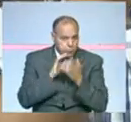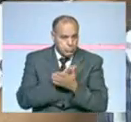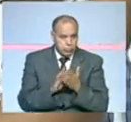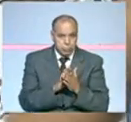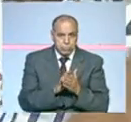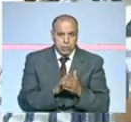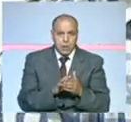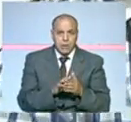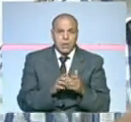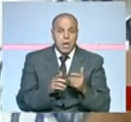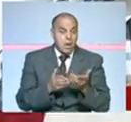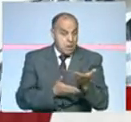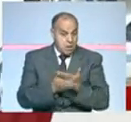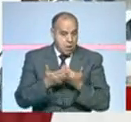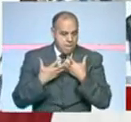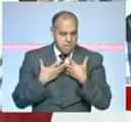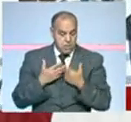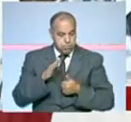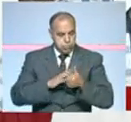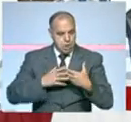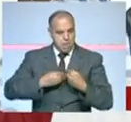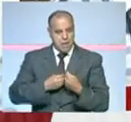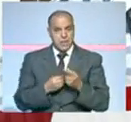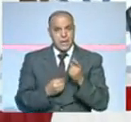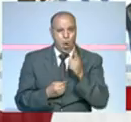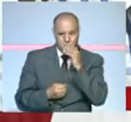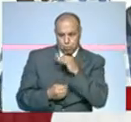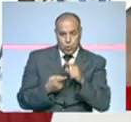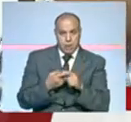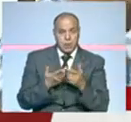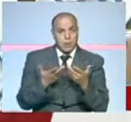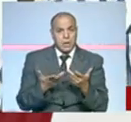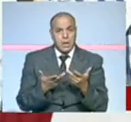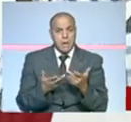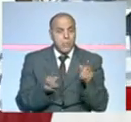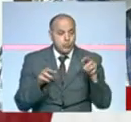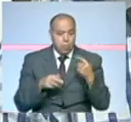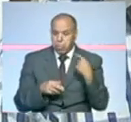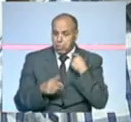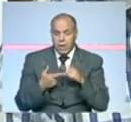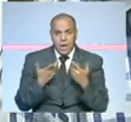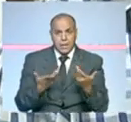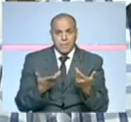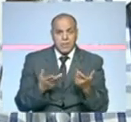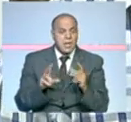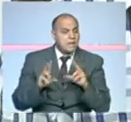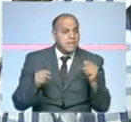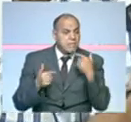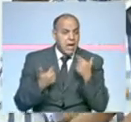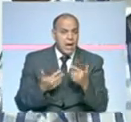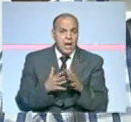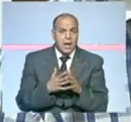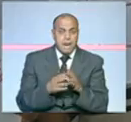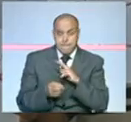المصادر ينجحوا معنا ولكن في نفس الوقت علينا ان احنا كيف كيف انا